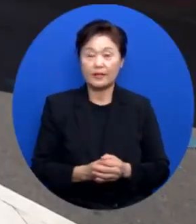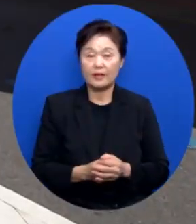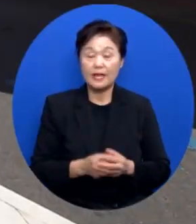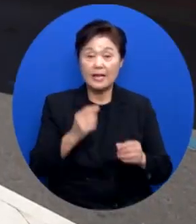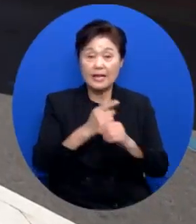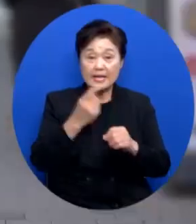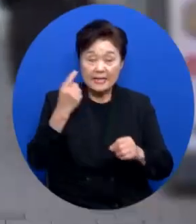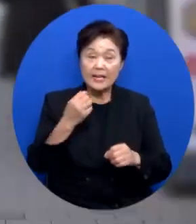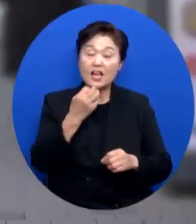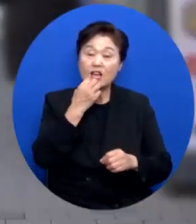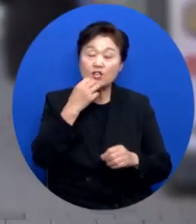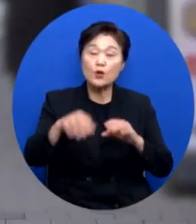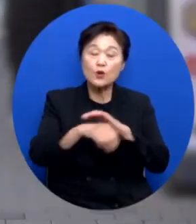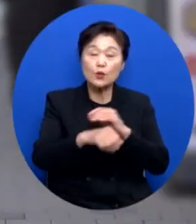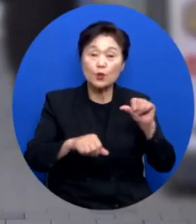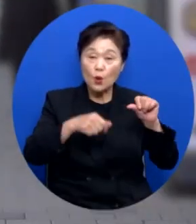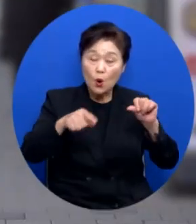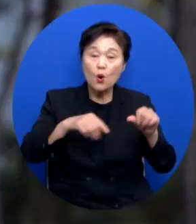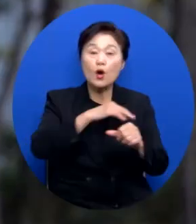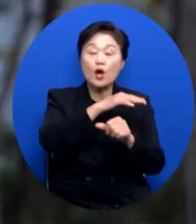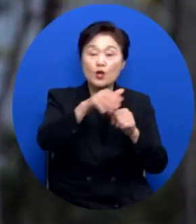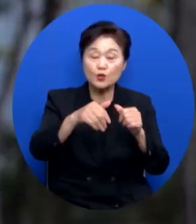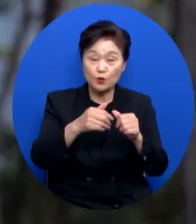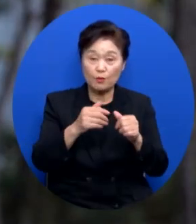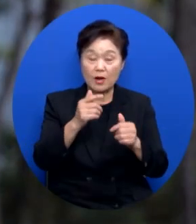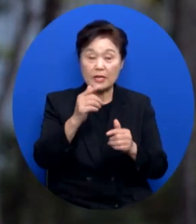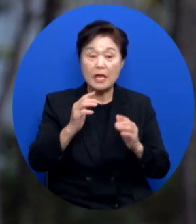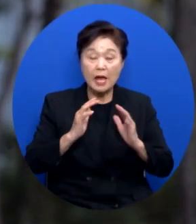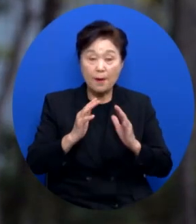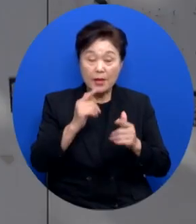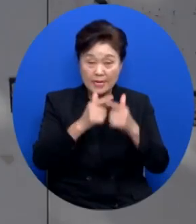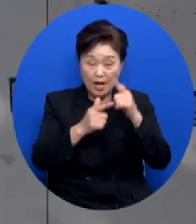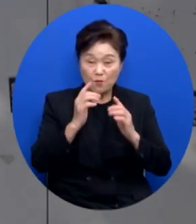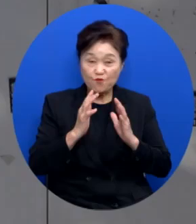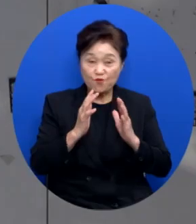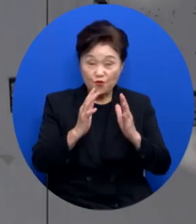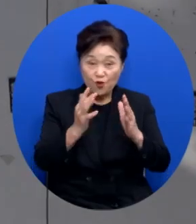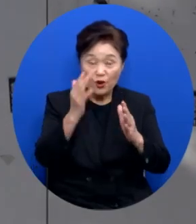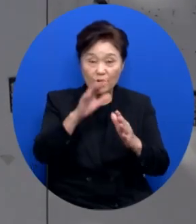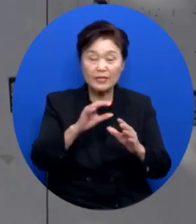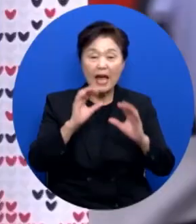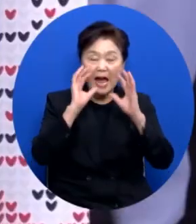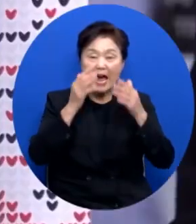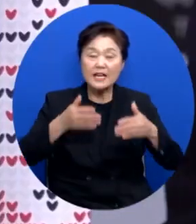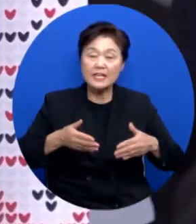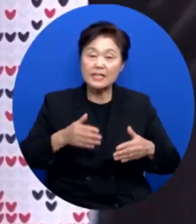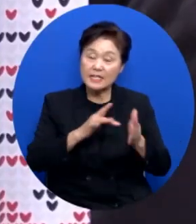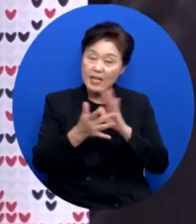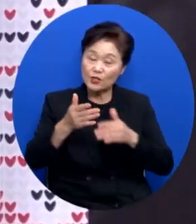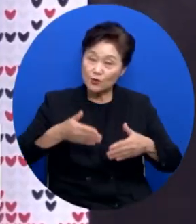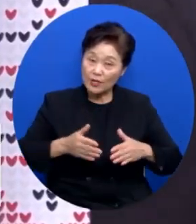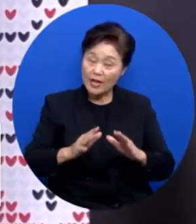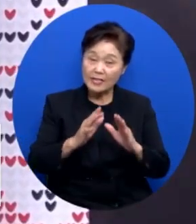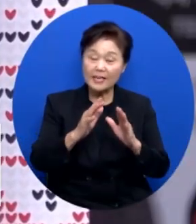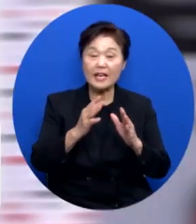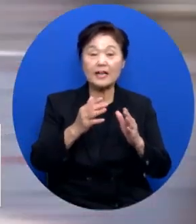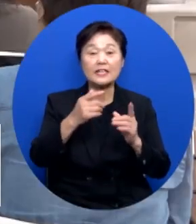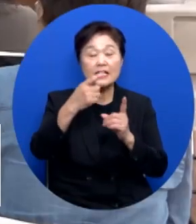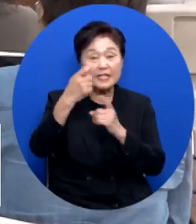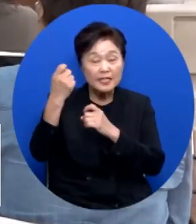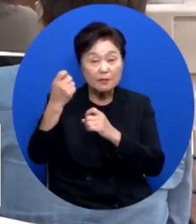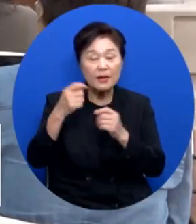지난해 서울 종로호가 주변 가로수를 중심으로 아기 예수의 탄생을 기념하며 그 기쁨을 시민들과